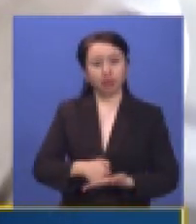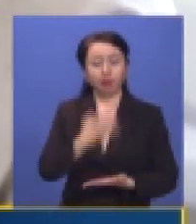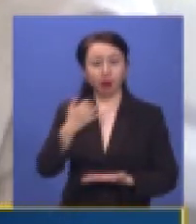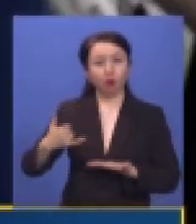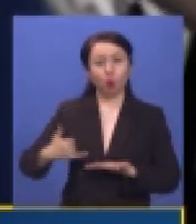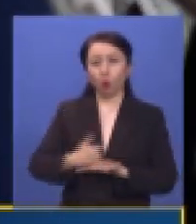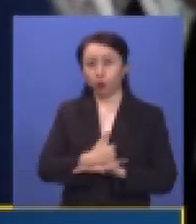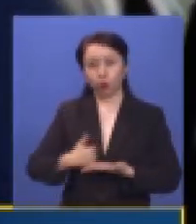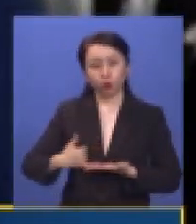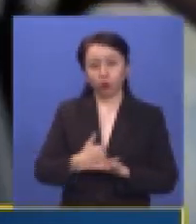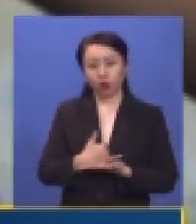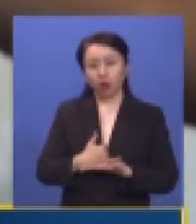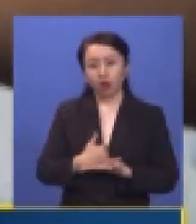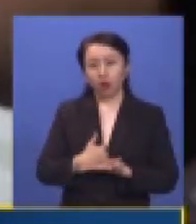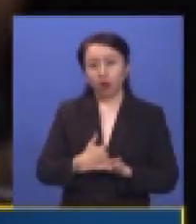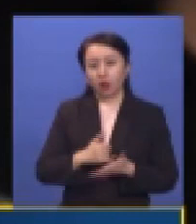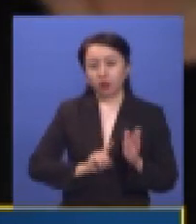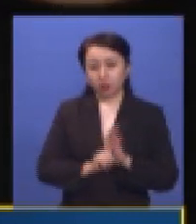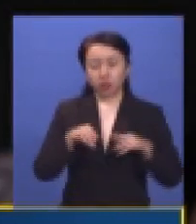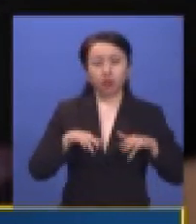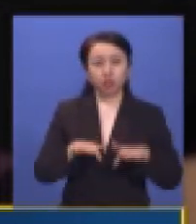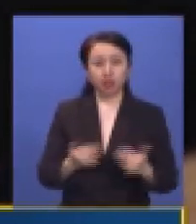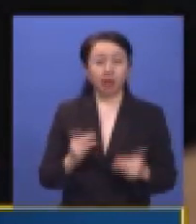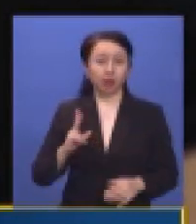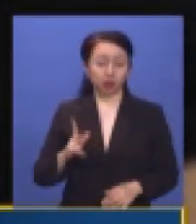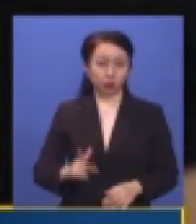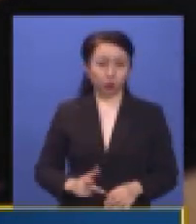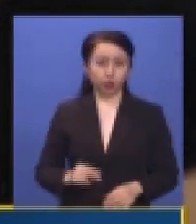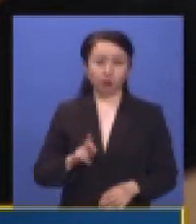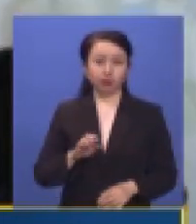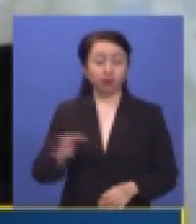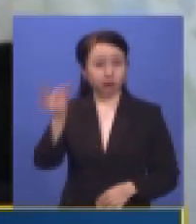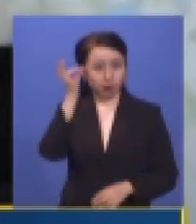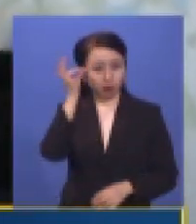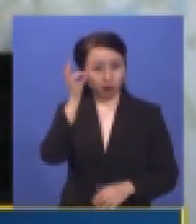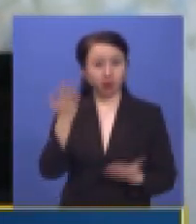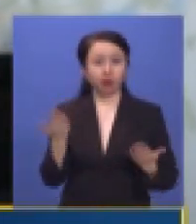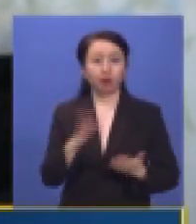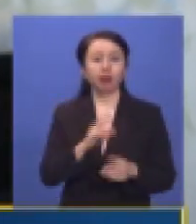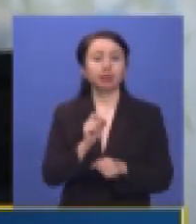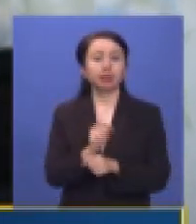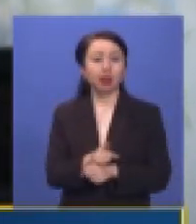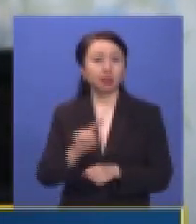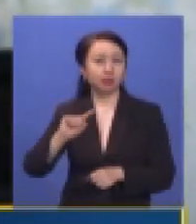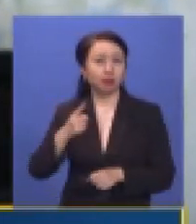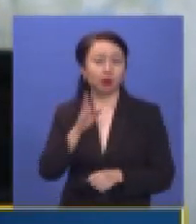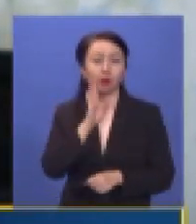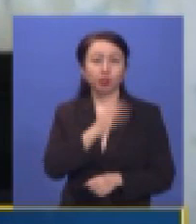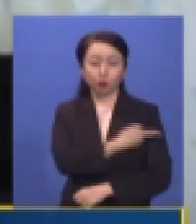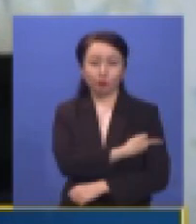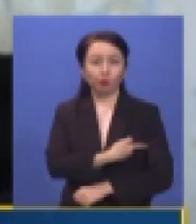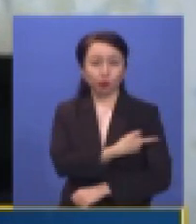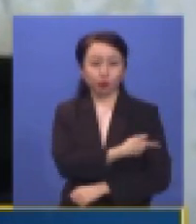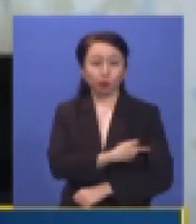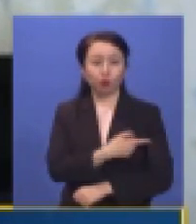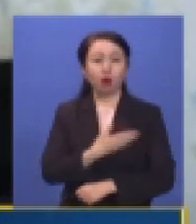Я приобрела. Сначала Галина шила наряды для своих дочек. Выпускница «Бастау Бизнес» вспоминает, как ей поступил заказ на первую женскую футболку.